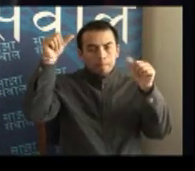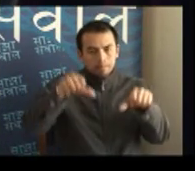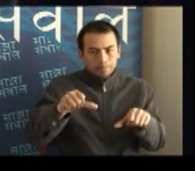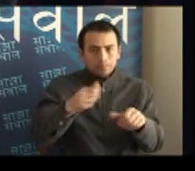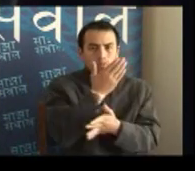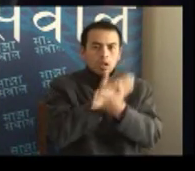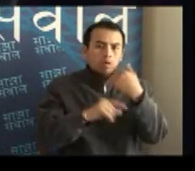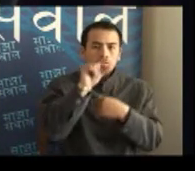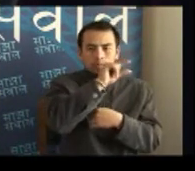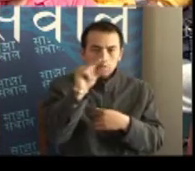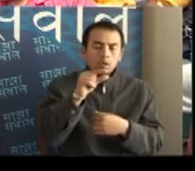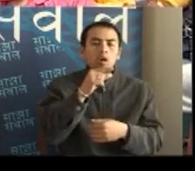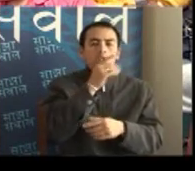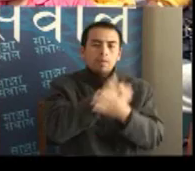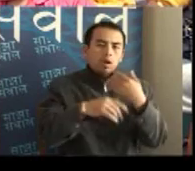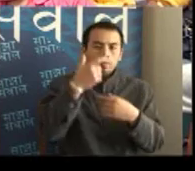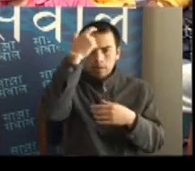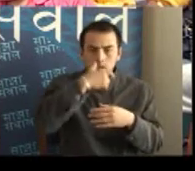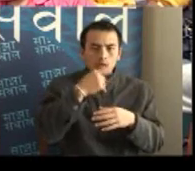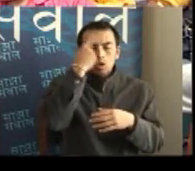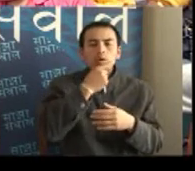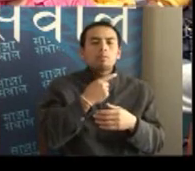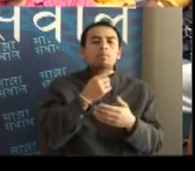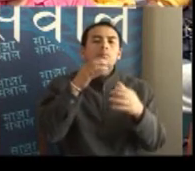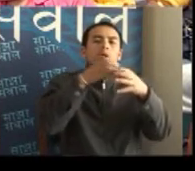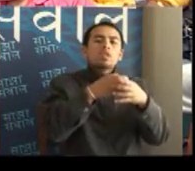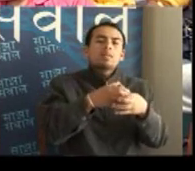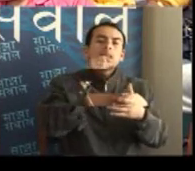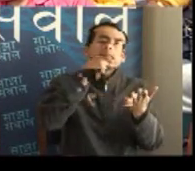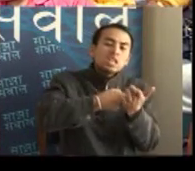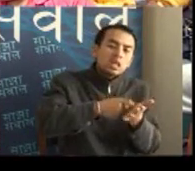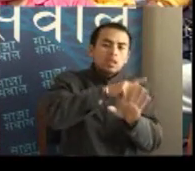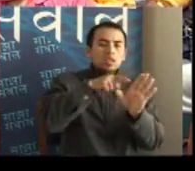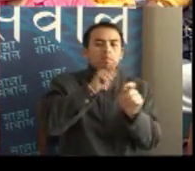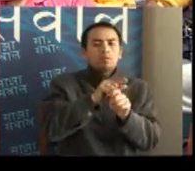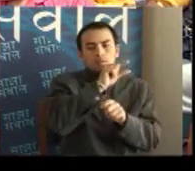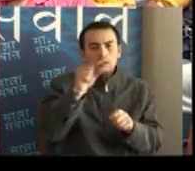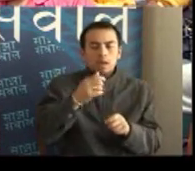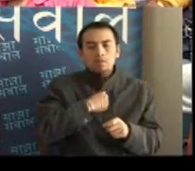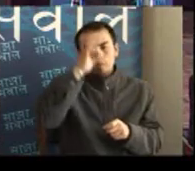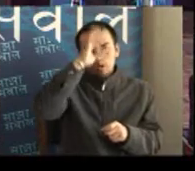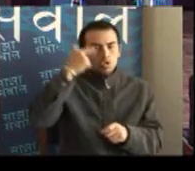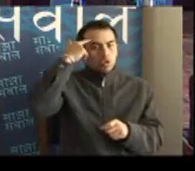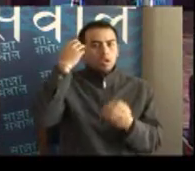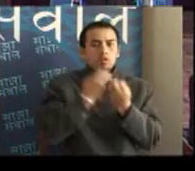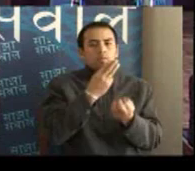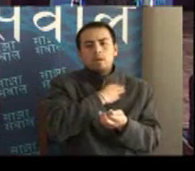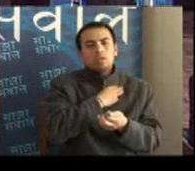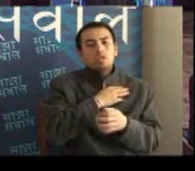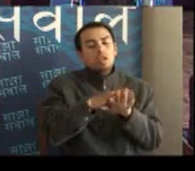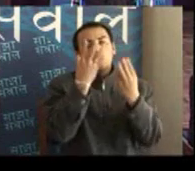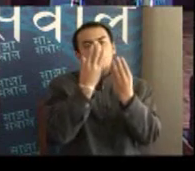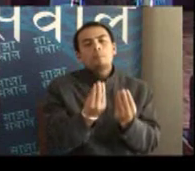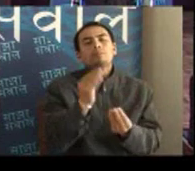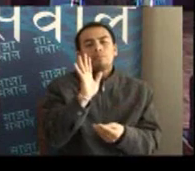भने अपाङ्गता भएका व्यक्तिहरूको पक्षमा कसरी नीति बनाउने भन्ने सन्दर्भमा हामीसँग विशेषज्ञता हासिल गरेका व्यक्तिहरू